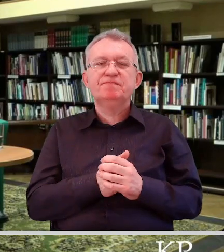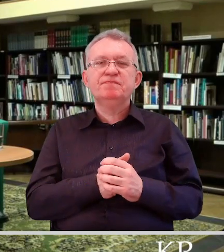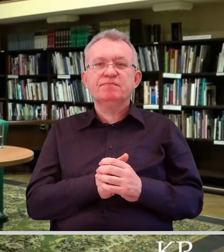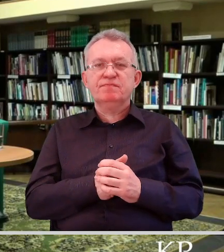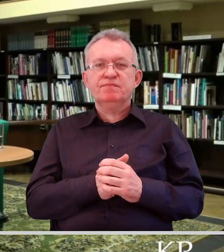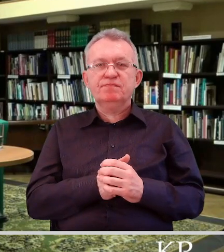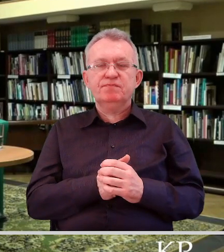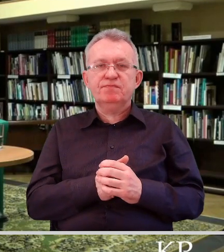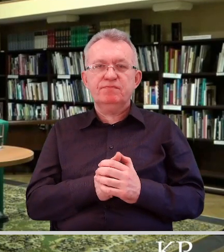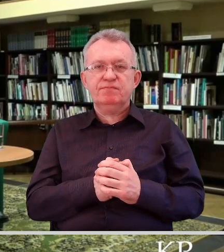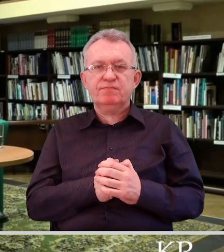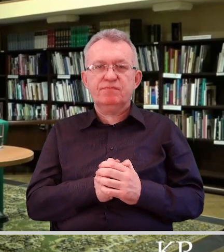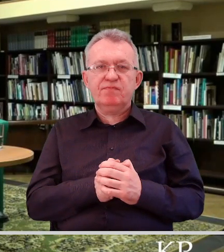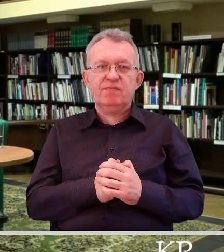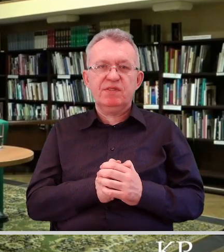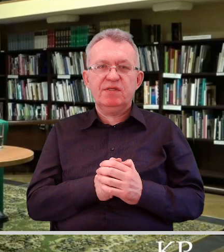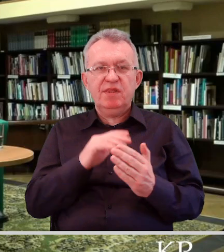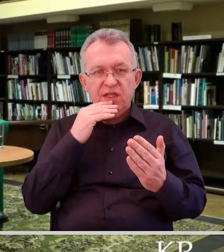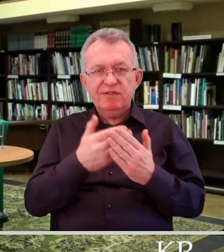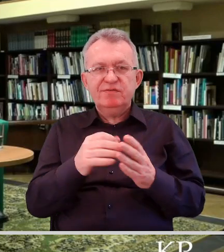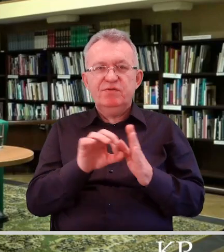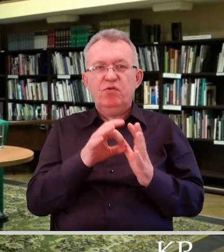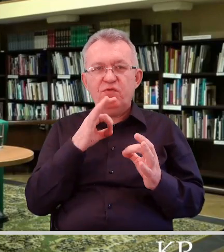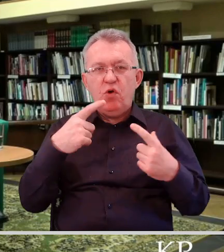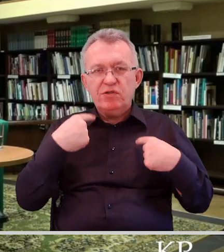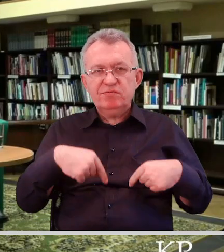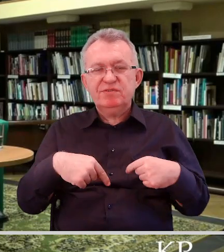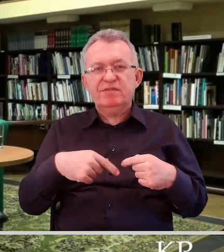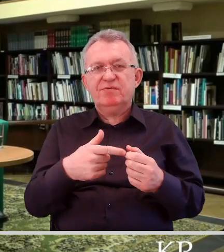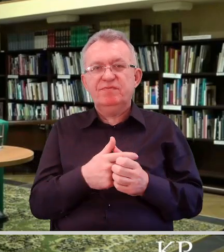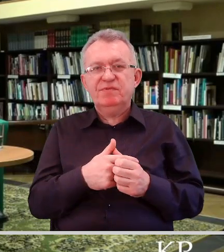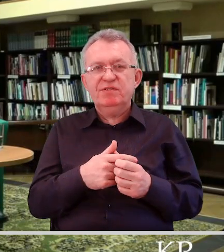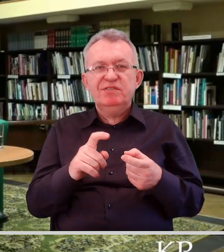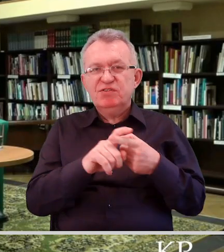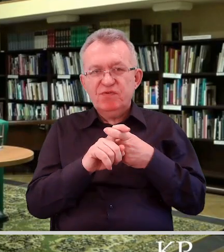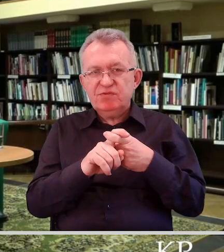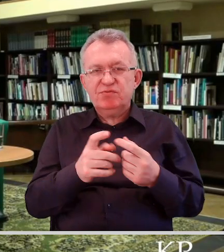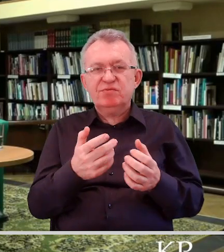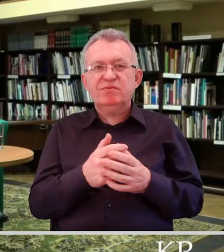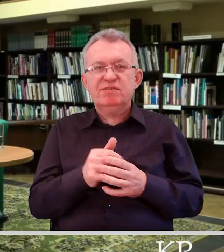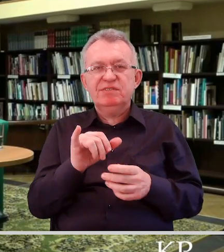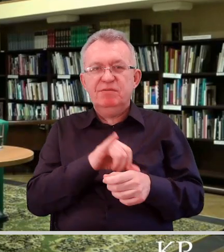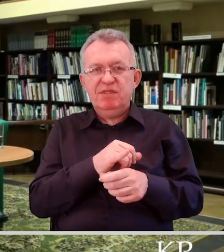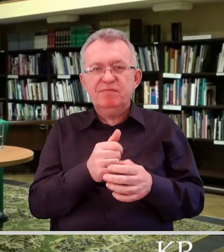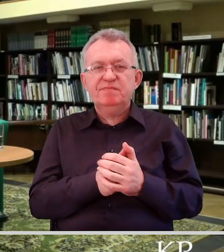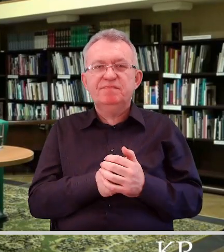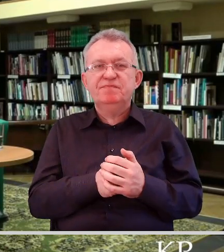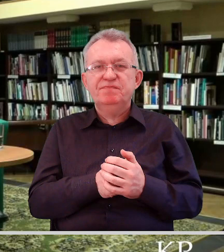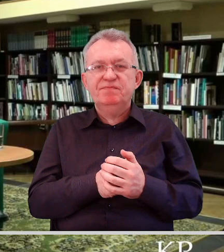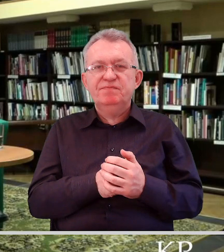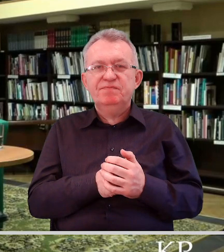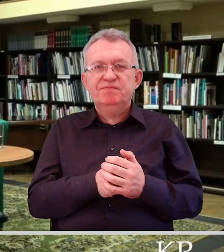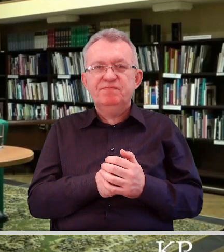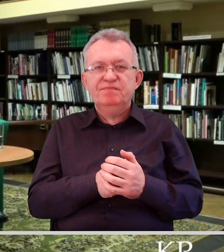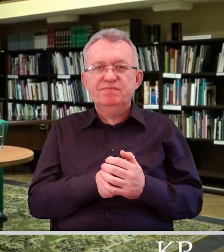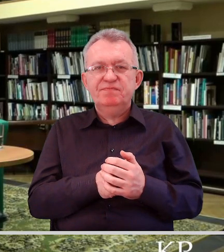pytania, deklaracje dotyczące osobistego związku. Kto lubi swoje tak. imię? Na przykład ręka w